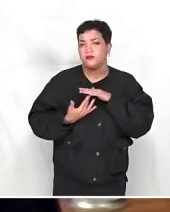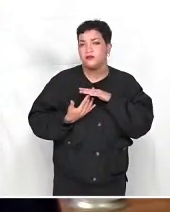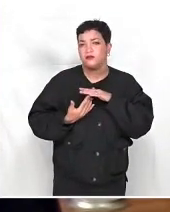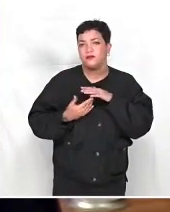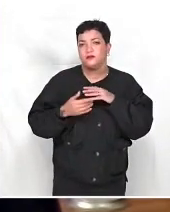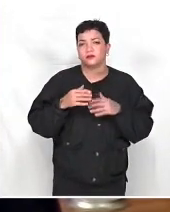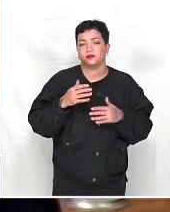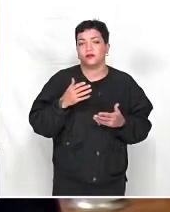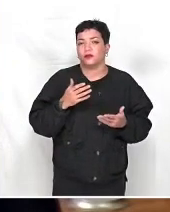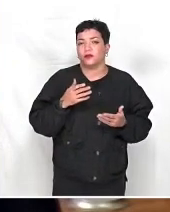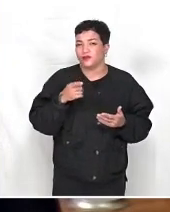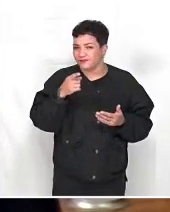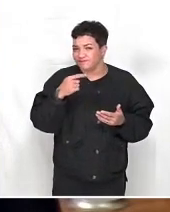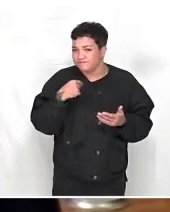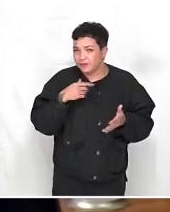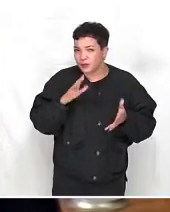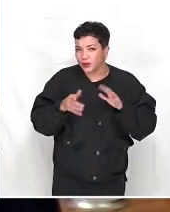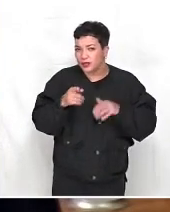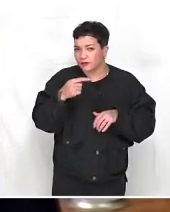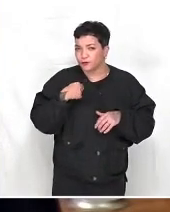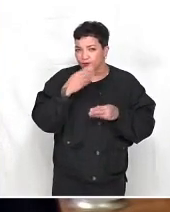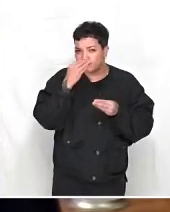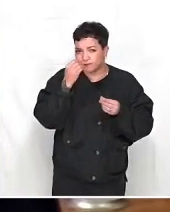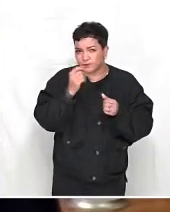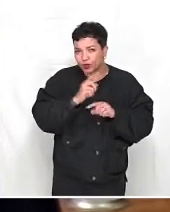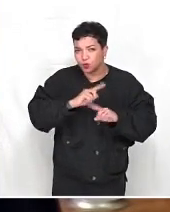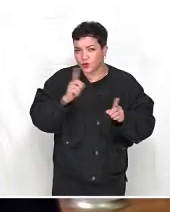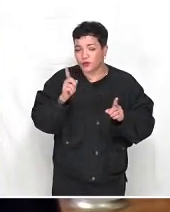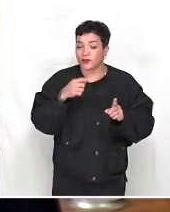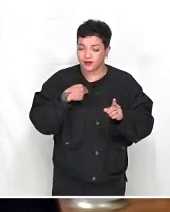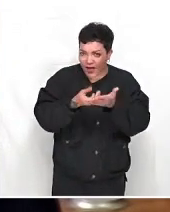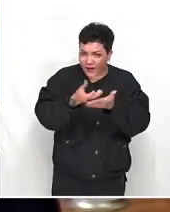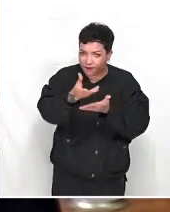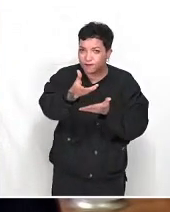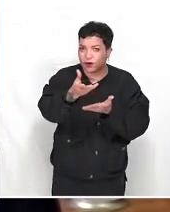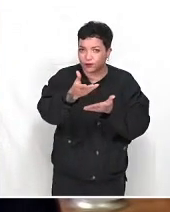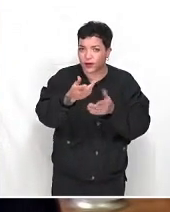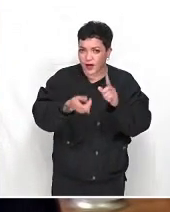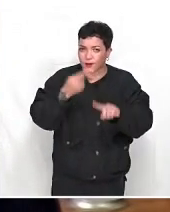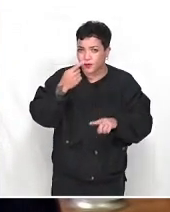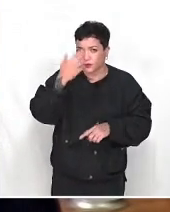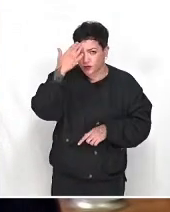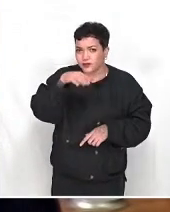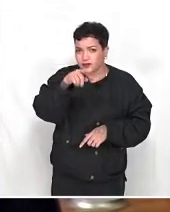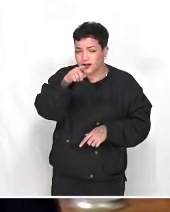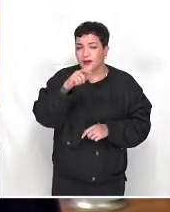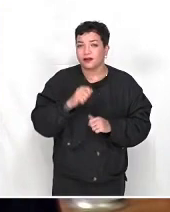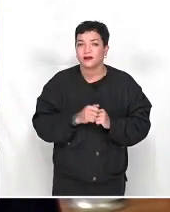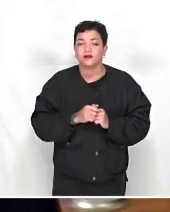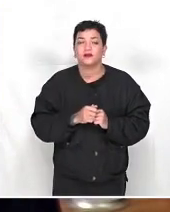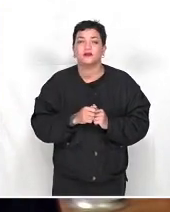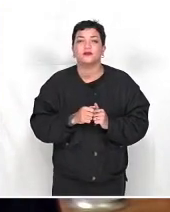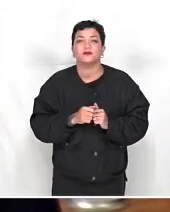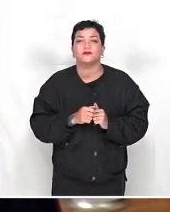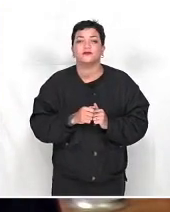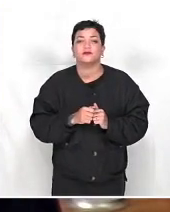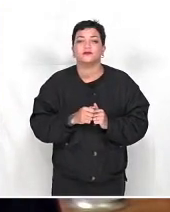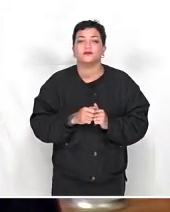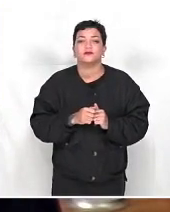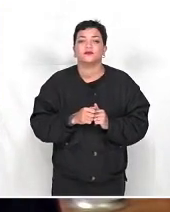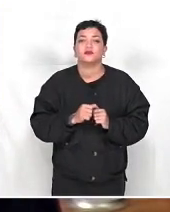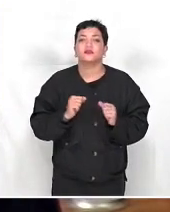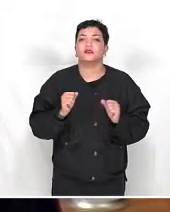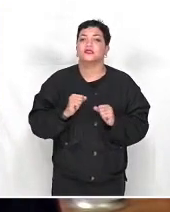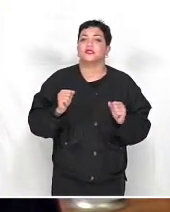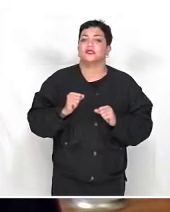ne sais pas si vous le mesurez, en tout cas, il faut que vous le sachiez, et la tension monte. En tout cas, vous ne pourrez pas dire